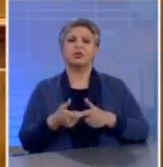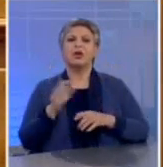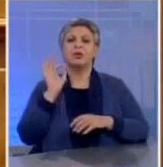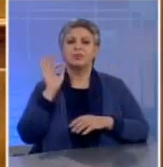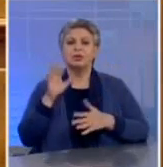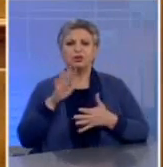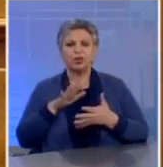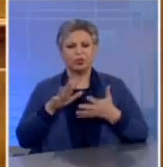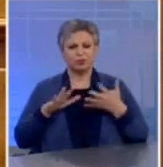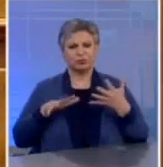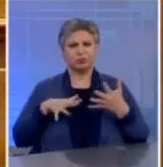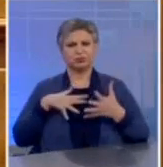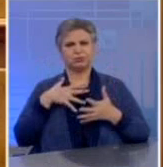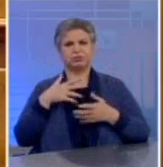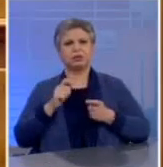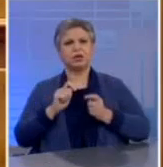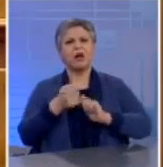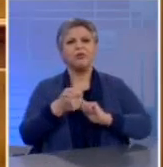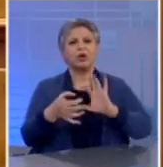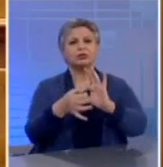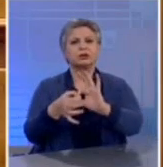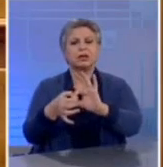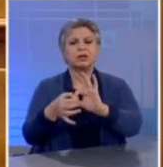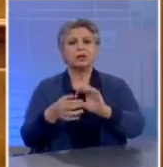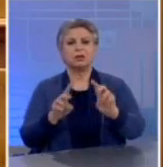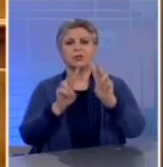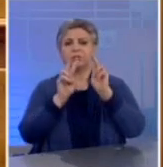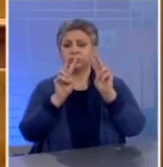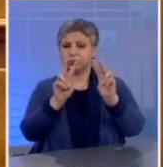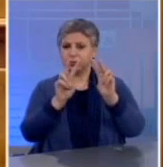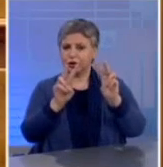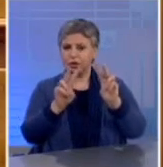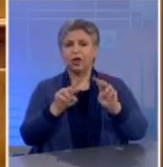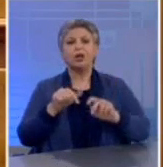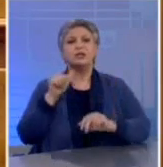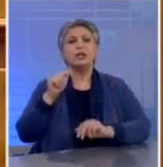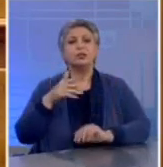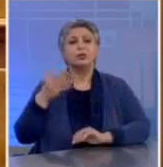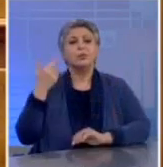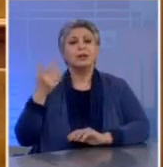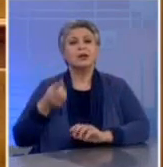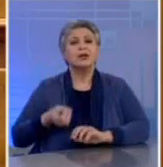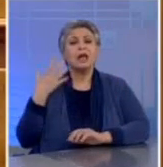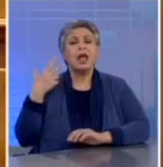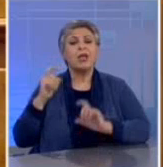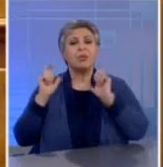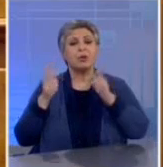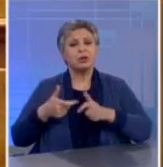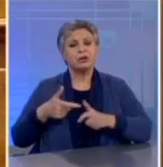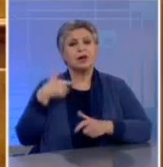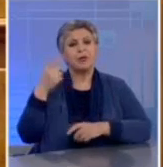μετατρέψει σε συνέτερο του ΠΑΣΟΚ, σε αποδέκτη των πολιτικών εκείνων που η Νέα Δημοκρατία στο παρελθόν κατήγγειλε